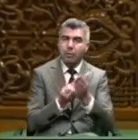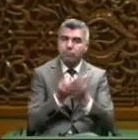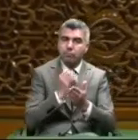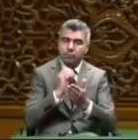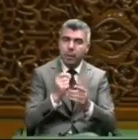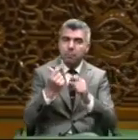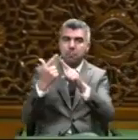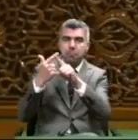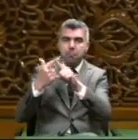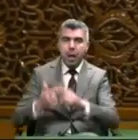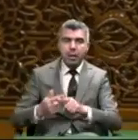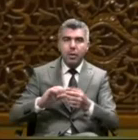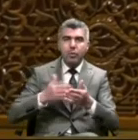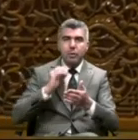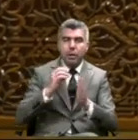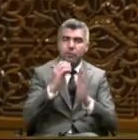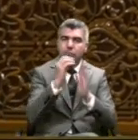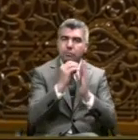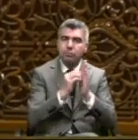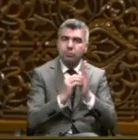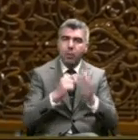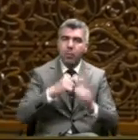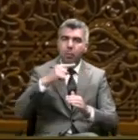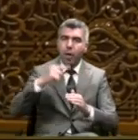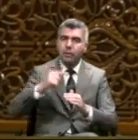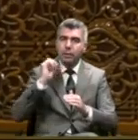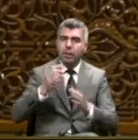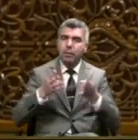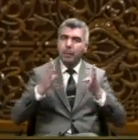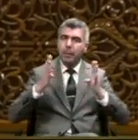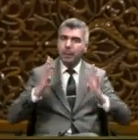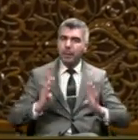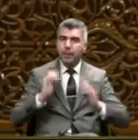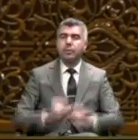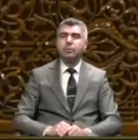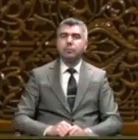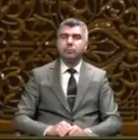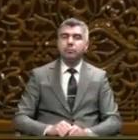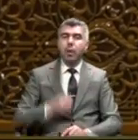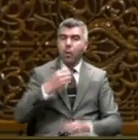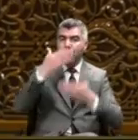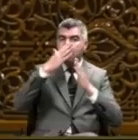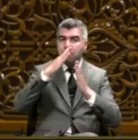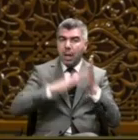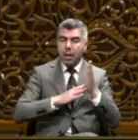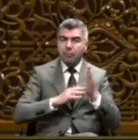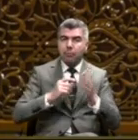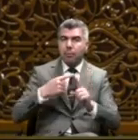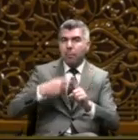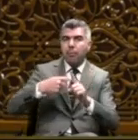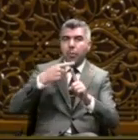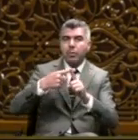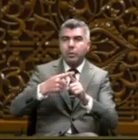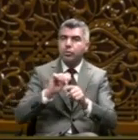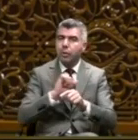وضعيه الماليه العموميه التي تسجل مؤشرات ايجابيه جد مريحه بالرغم من ان بلادنا عانت وتعاني من موجه تضخم غير